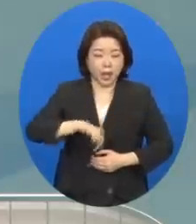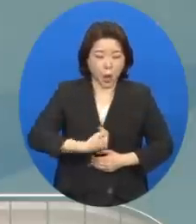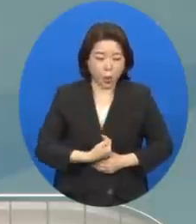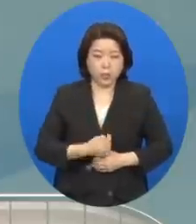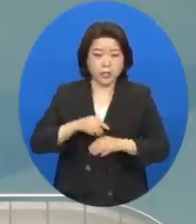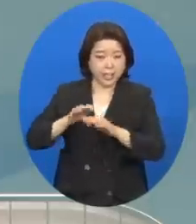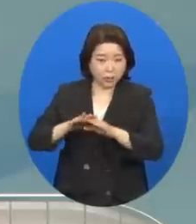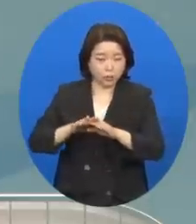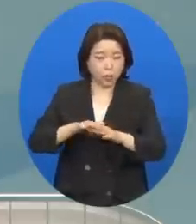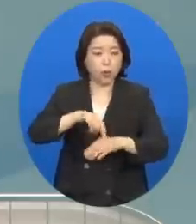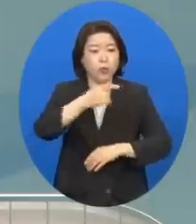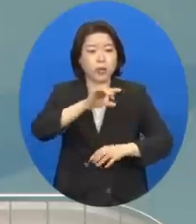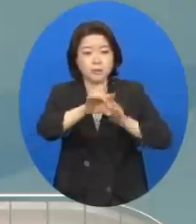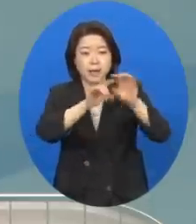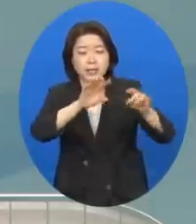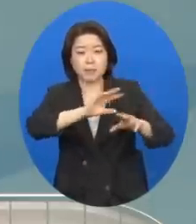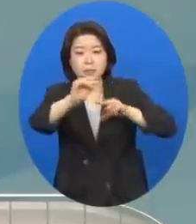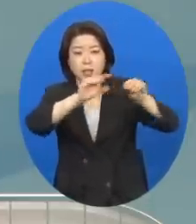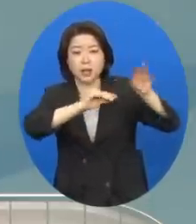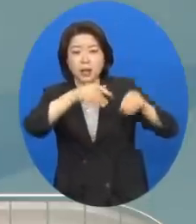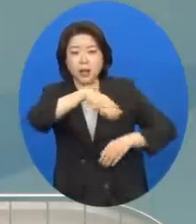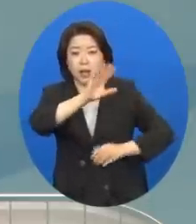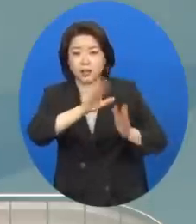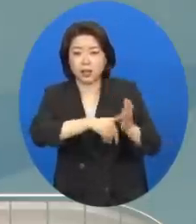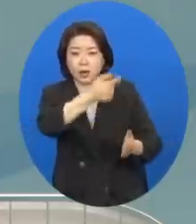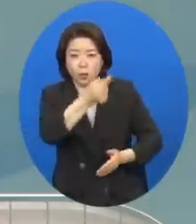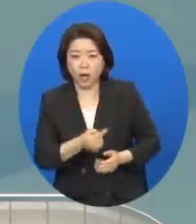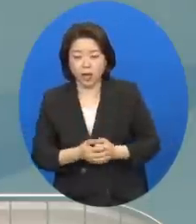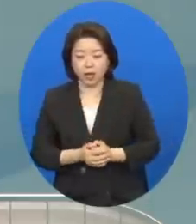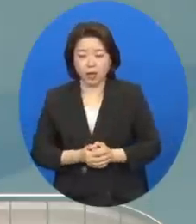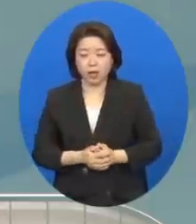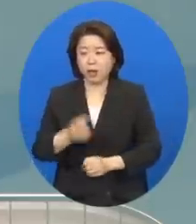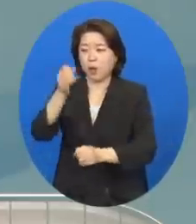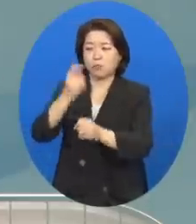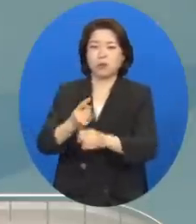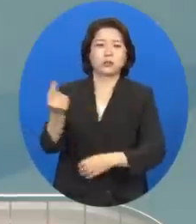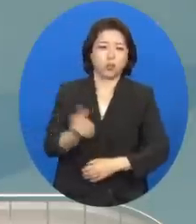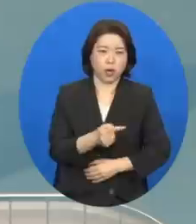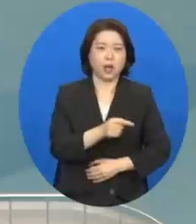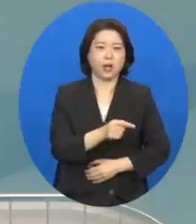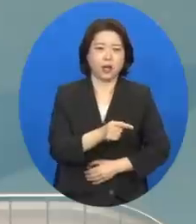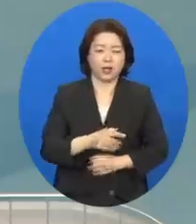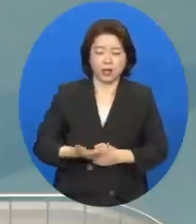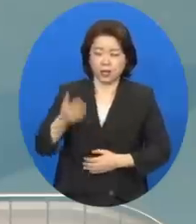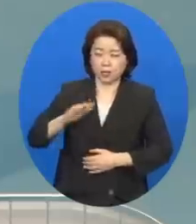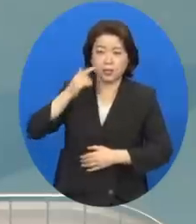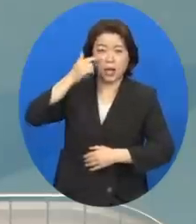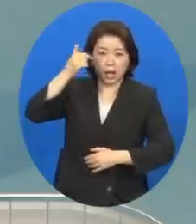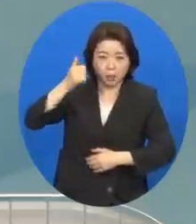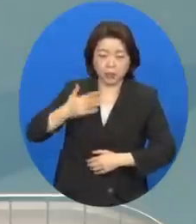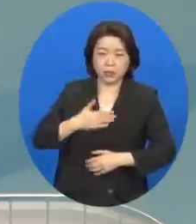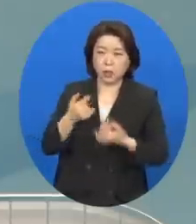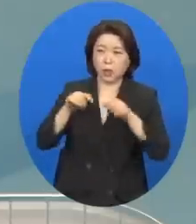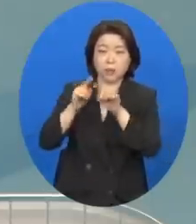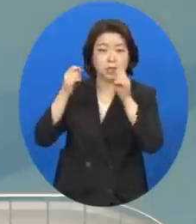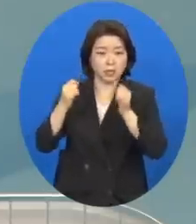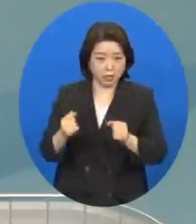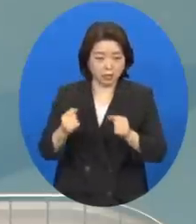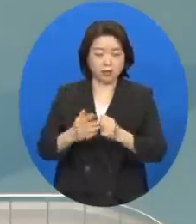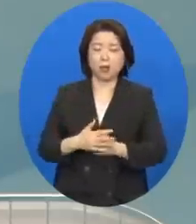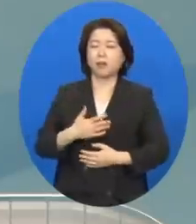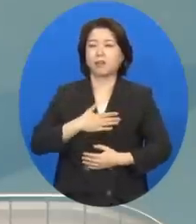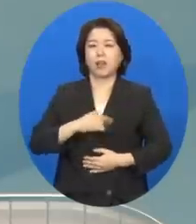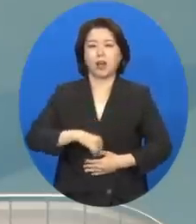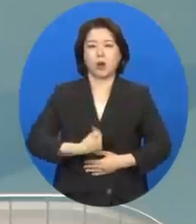집으로 흩어져 갈 때가 올 것이다. 그때가 벌써 왔다. 그런데 아버지께서 나와 함께 계시니